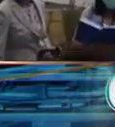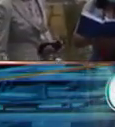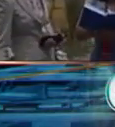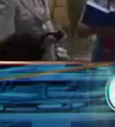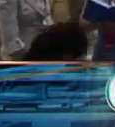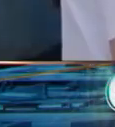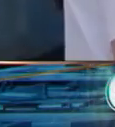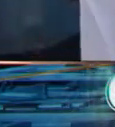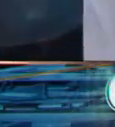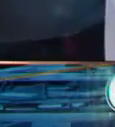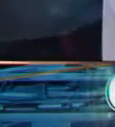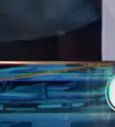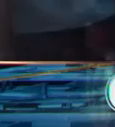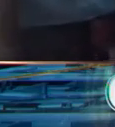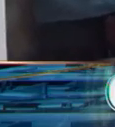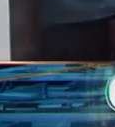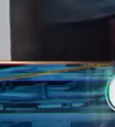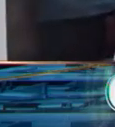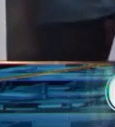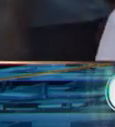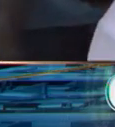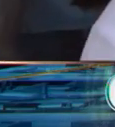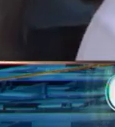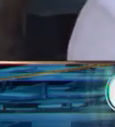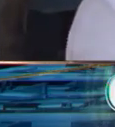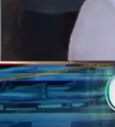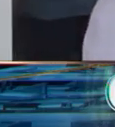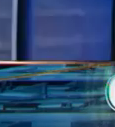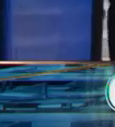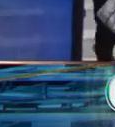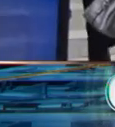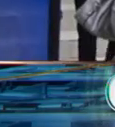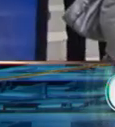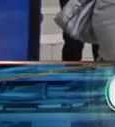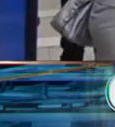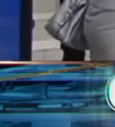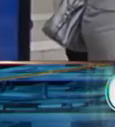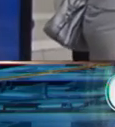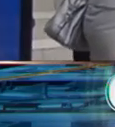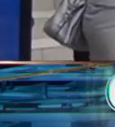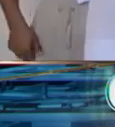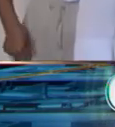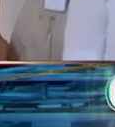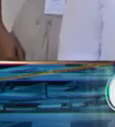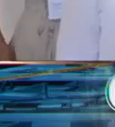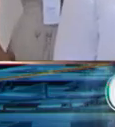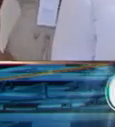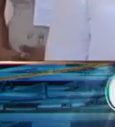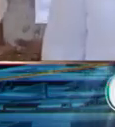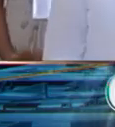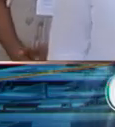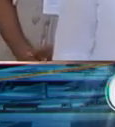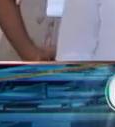норм аннулирование результатов. И в первый же день единого тестирования 164 казахстанца оказались отстранены